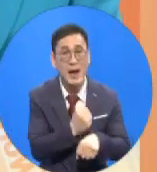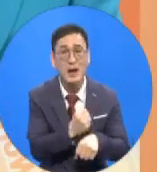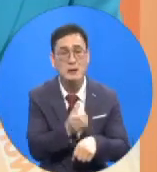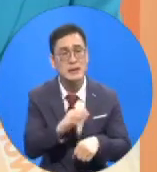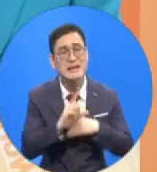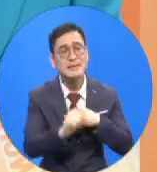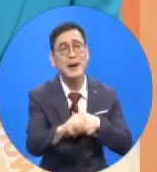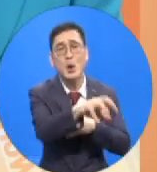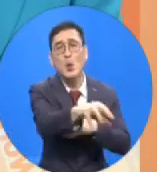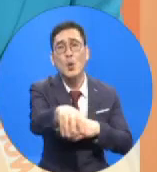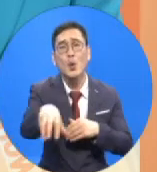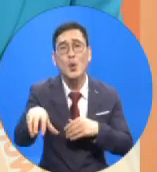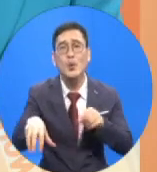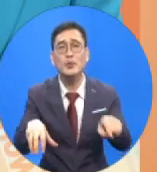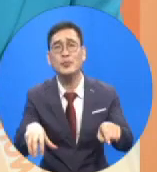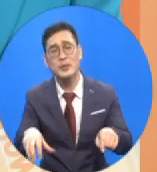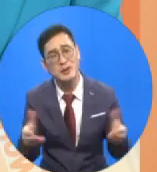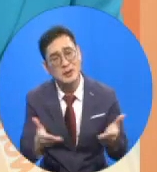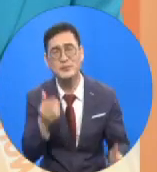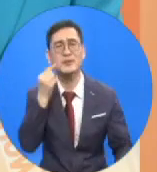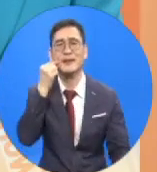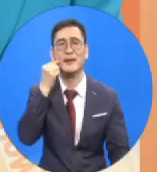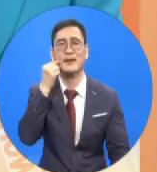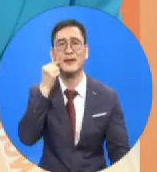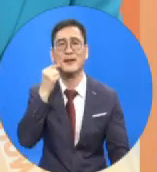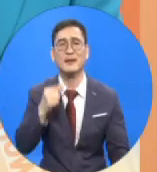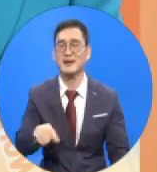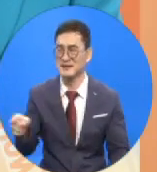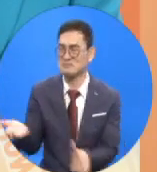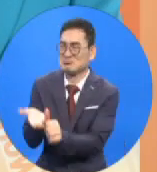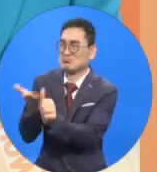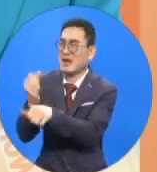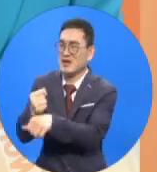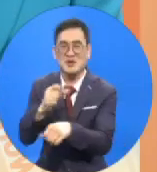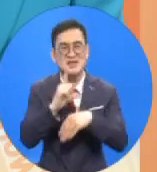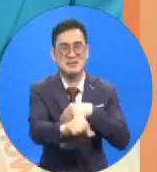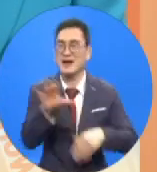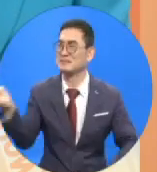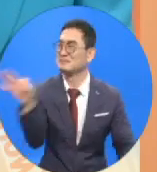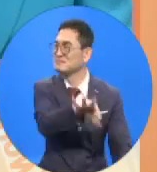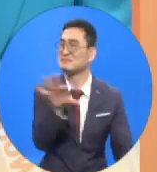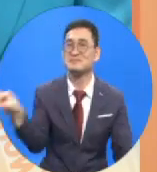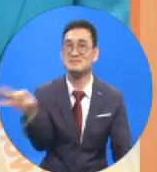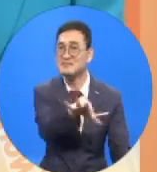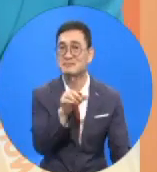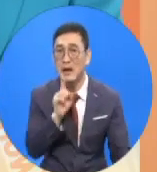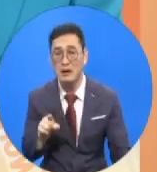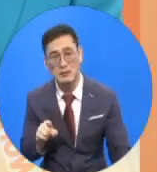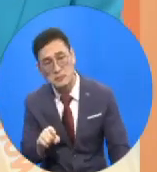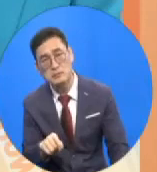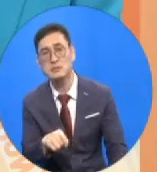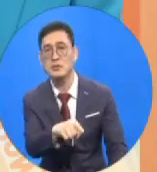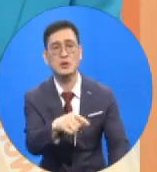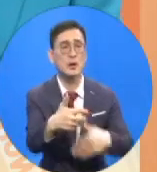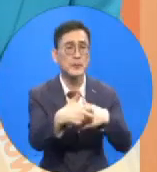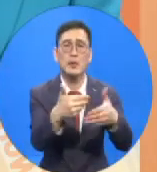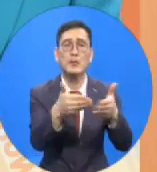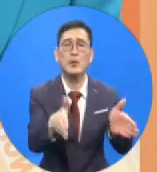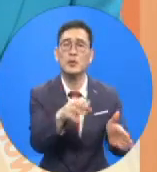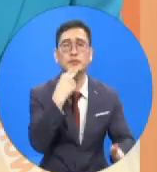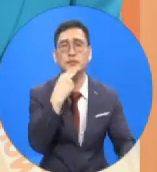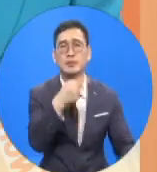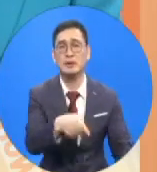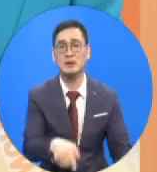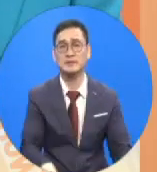의료 인프라가 전 형성이 안되어 있기 때문에 우리 의료 당의 게으르게 에서는 모두 제대로 정문과 협의를 해서 정말